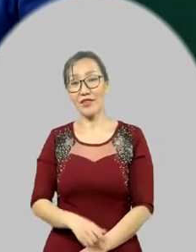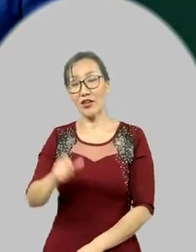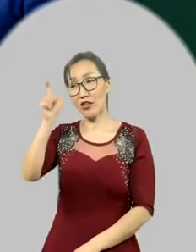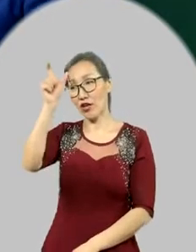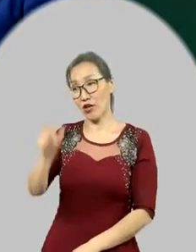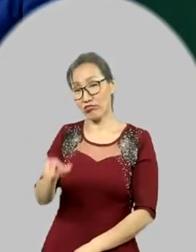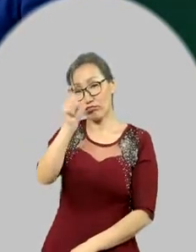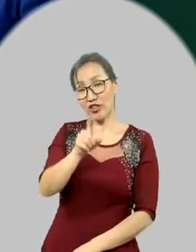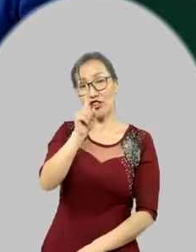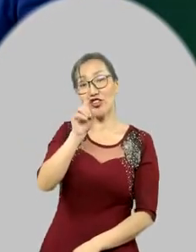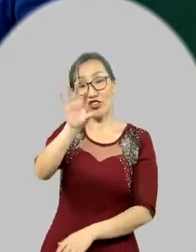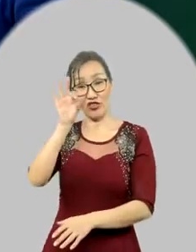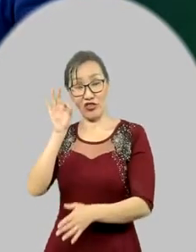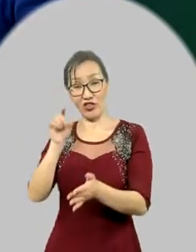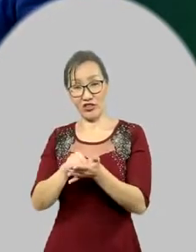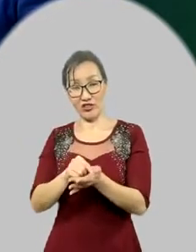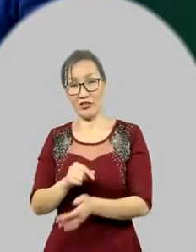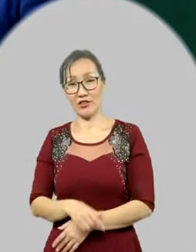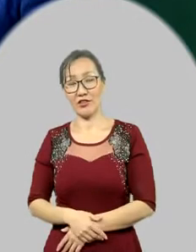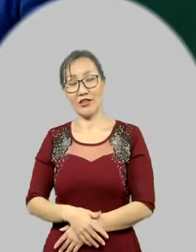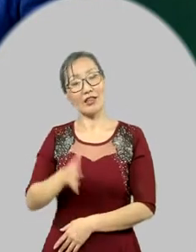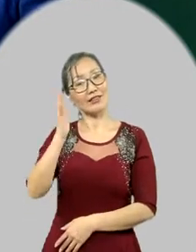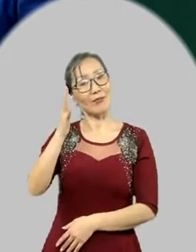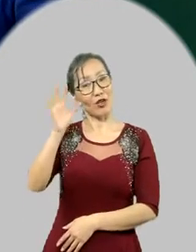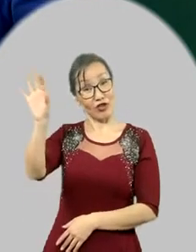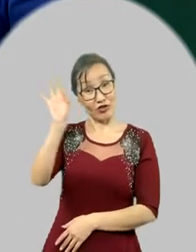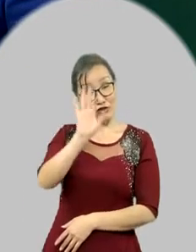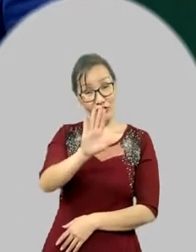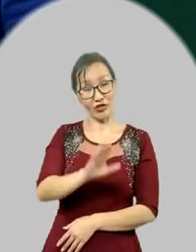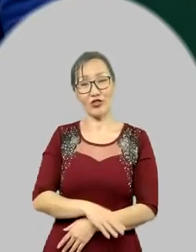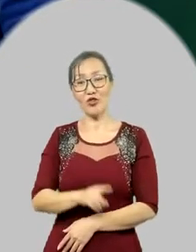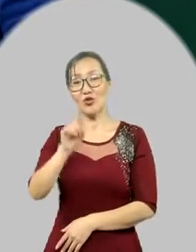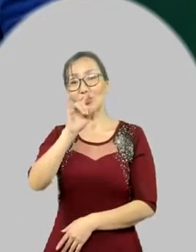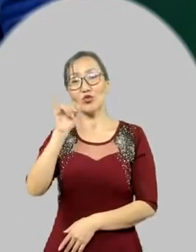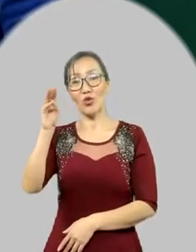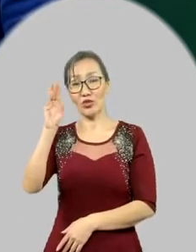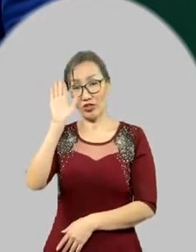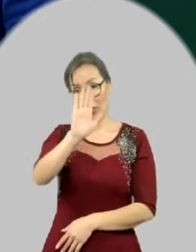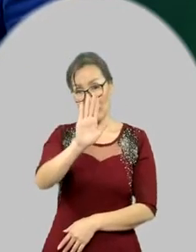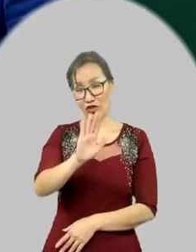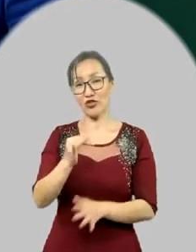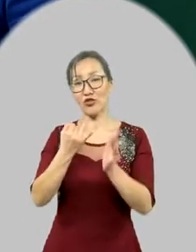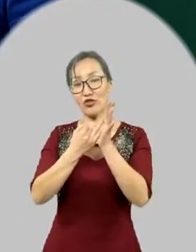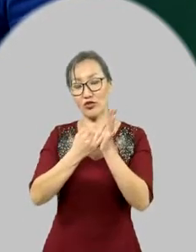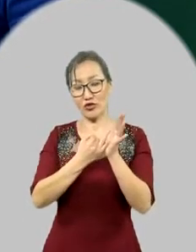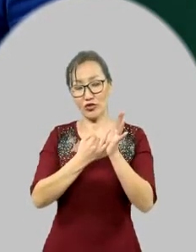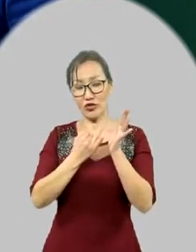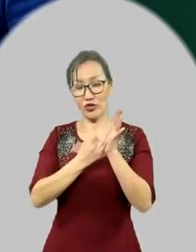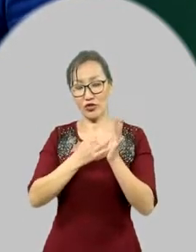бүрээс нэг нэгийг сонгоно. За жишээ нь 5000-ыг сонглоо. 100-аас 700-г